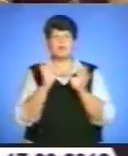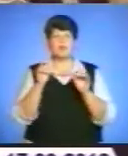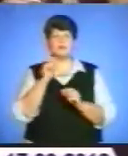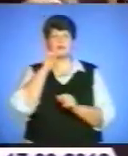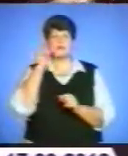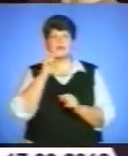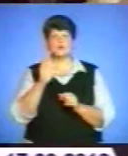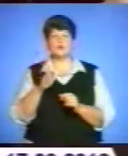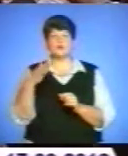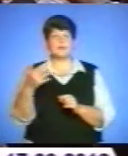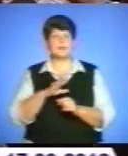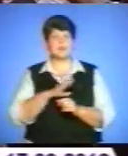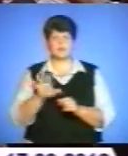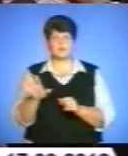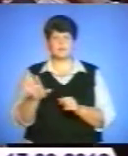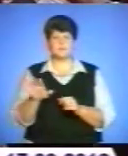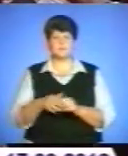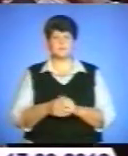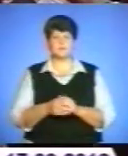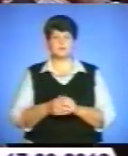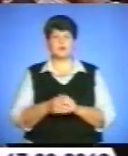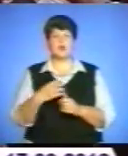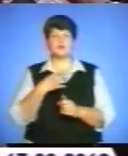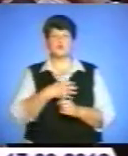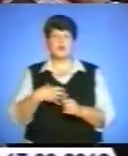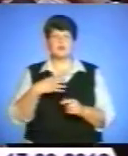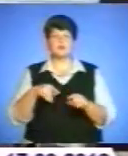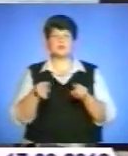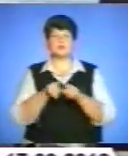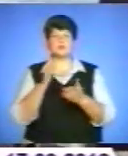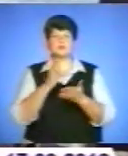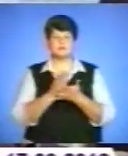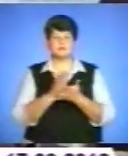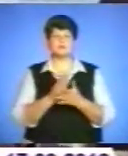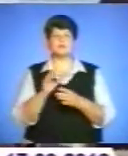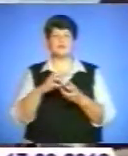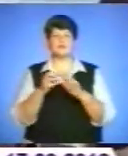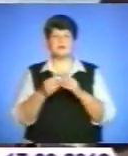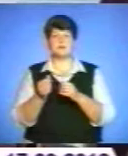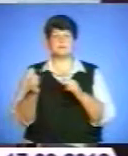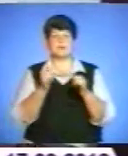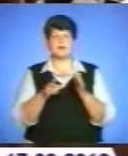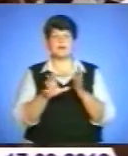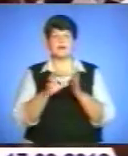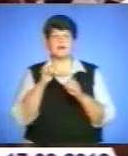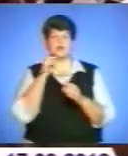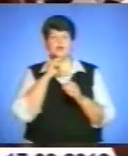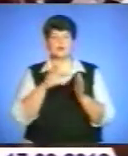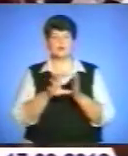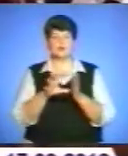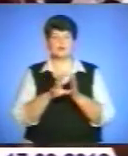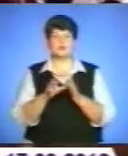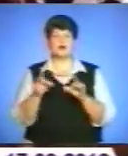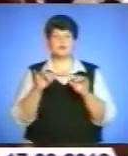сторони не було. Актуальною також стає проблема забезпечення економіки необхідними ресурсами, енергоносіями,